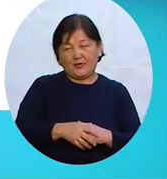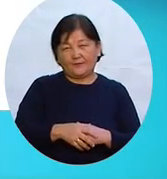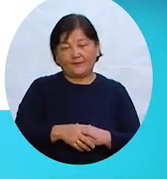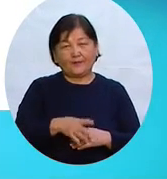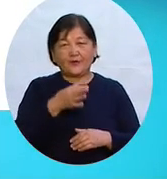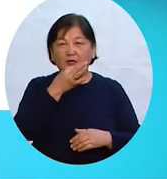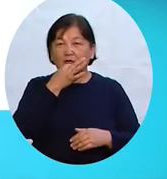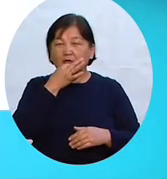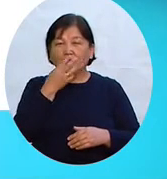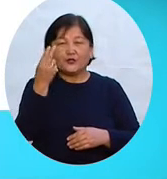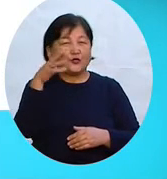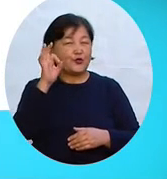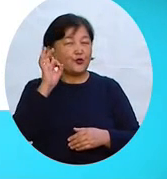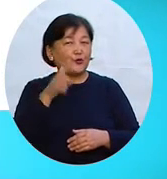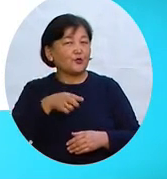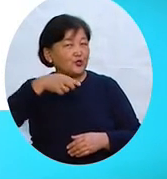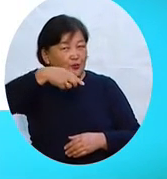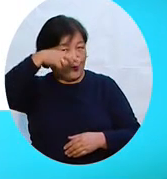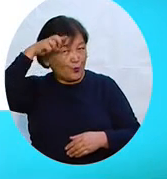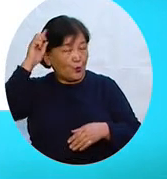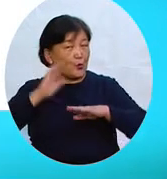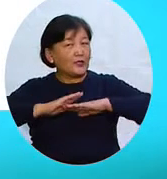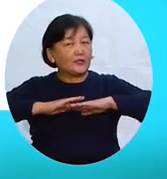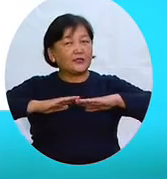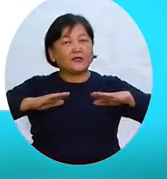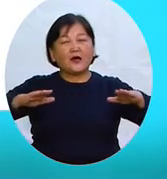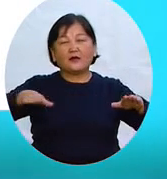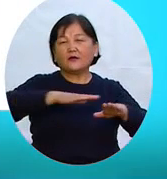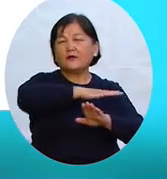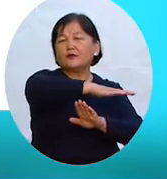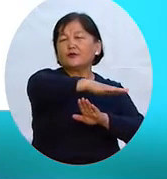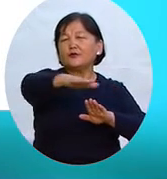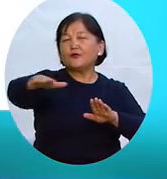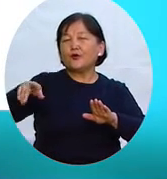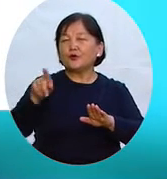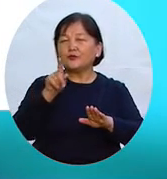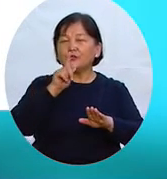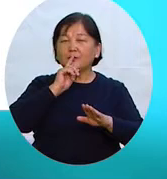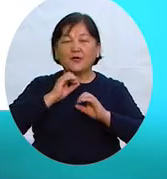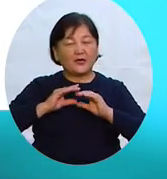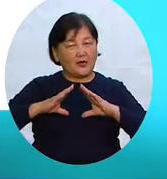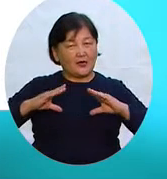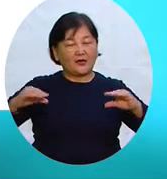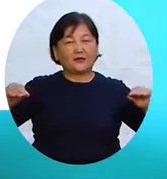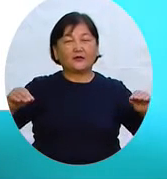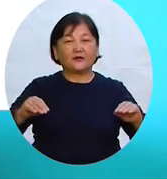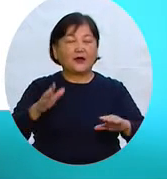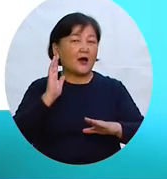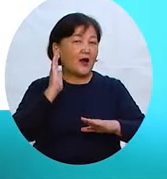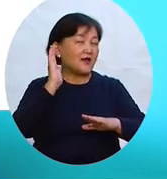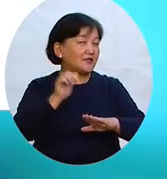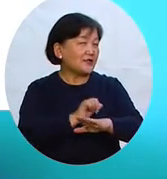Эртний домог шиг буурал тал, эргэн тойрон чимээ алдарна. Алс замын альжаал